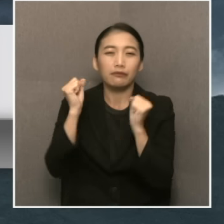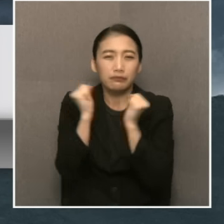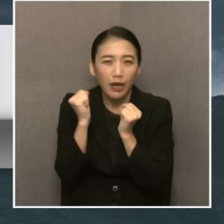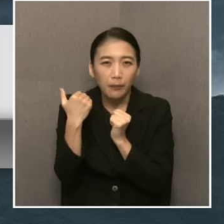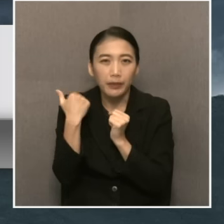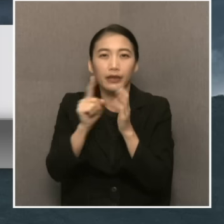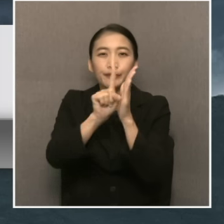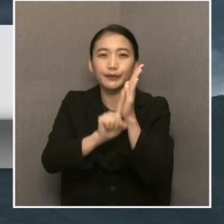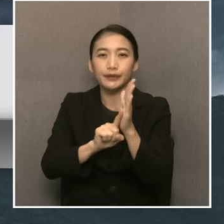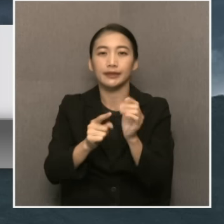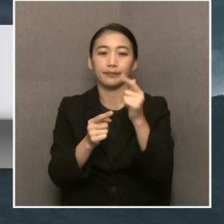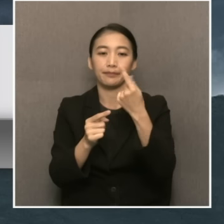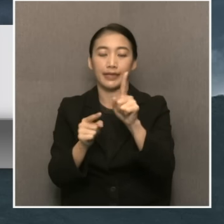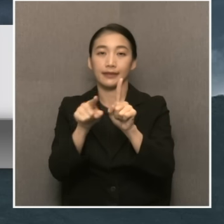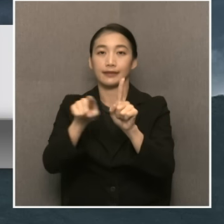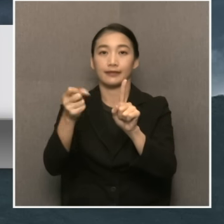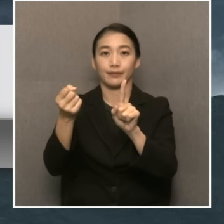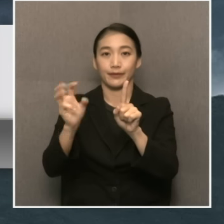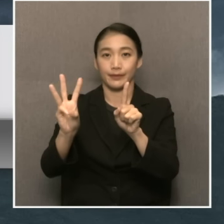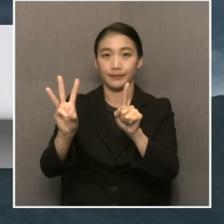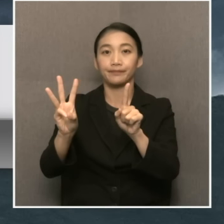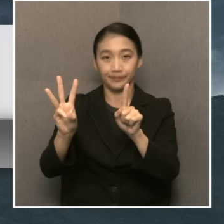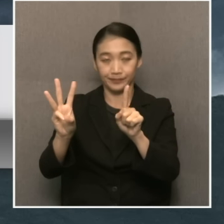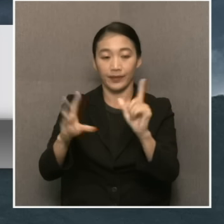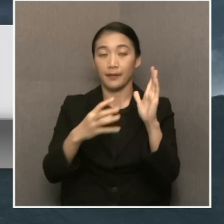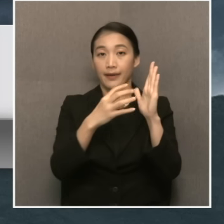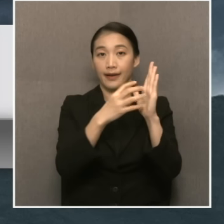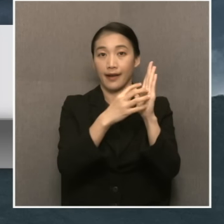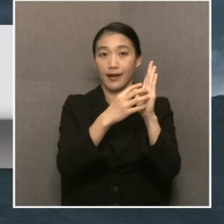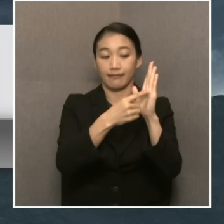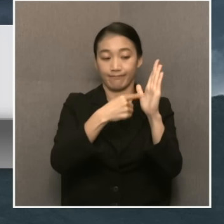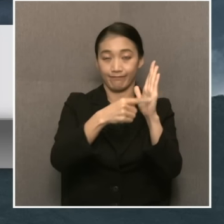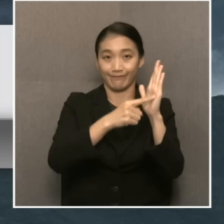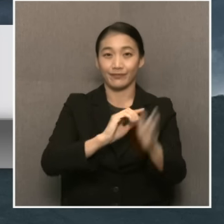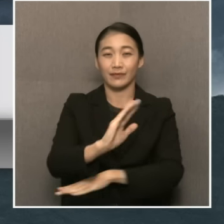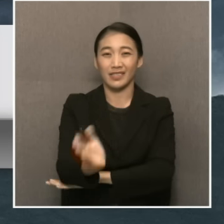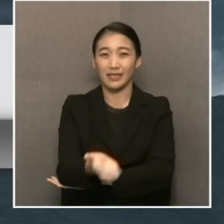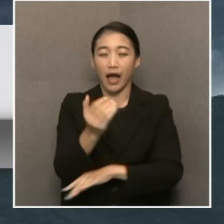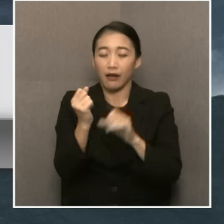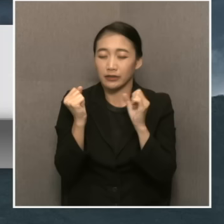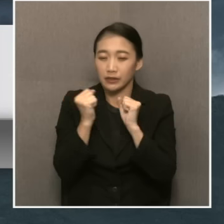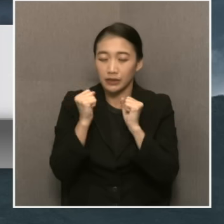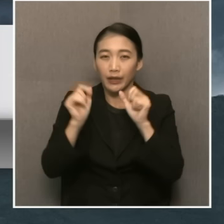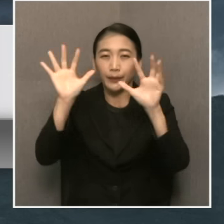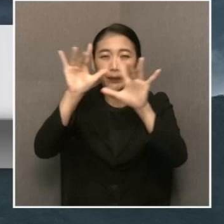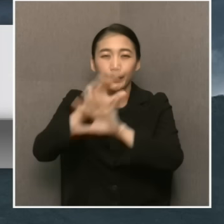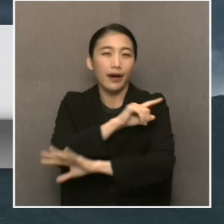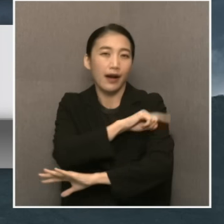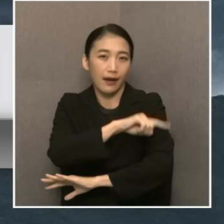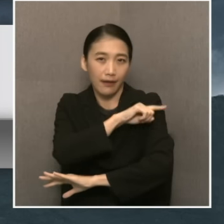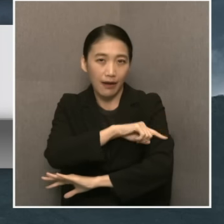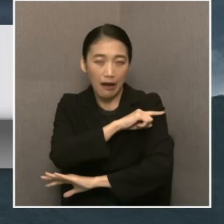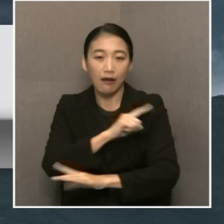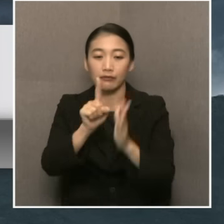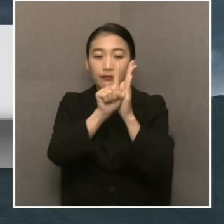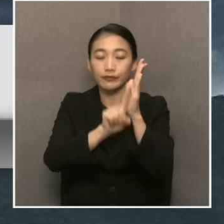ถึง16องศาเซลเซียสภาคกลางอากาศเย็นมีหมอกในตอนเช้าอุณหภูมิต่ำสุด21ถึง24อง